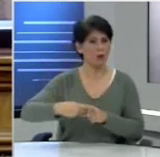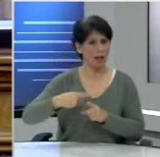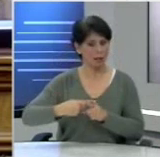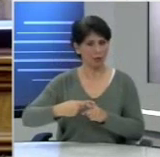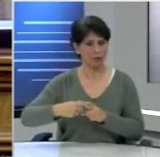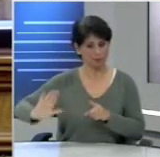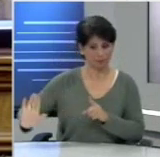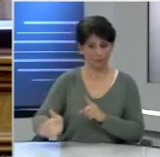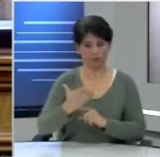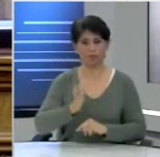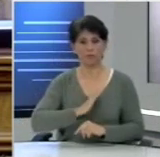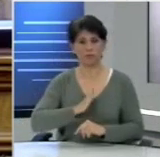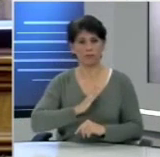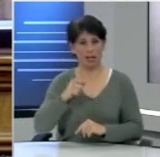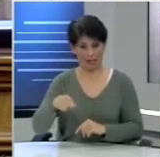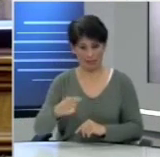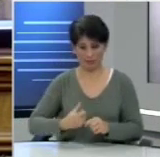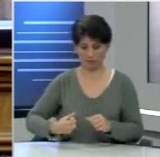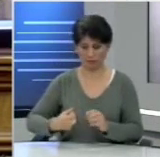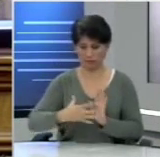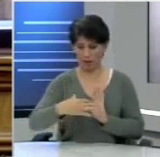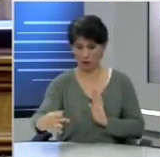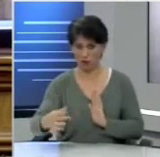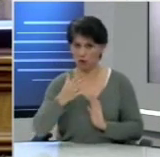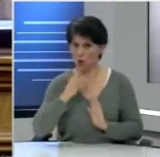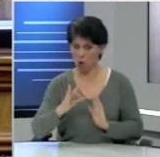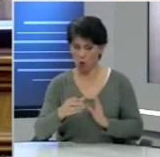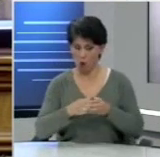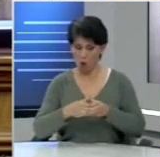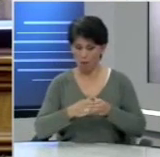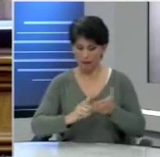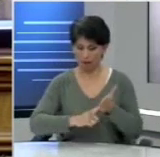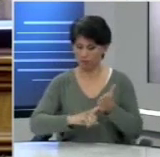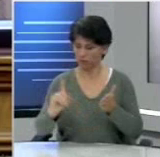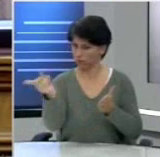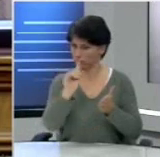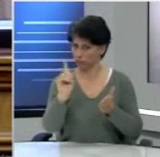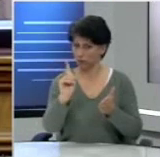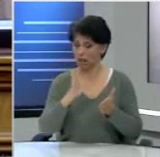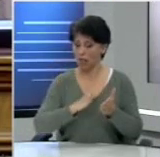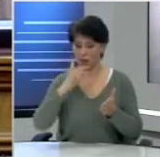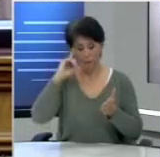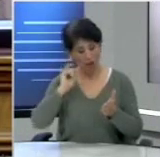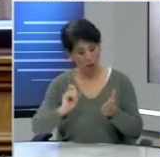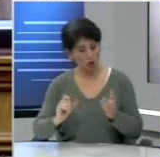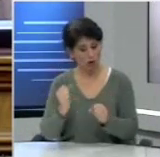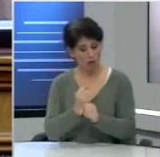Βγάζουν ανθρώπους που δεν βρέθηκαν εκεί λόγω κομματικής ταυτότητας. Ανθρώπους με γνώση και με